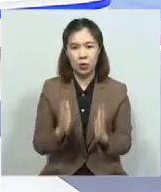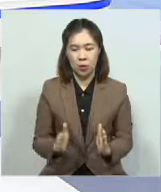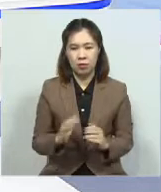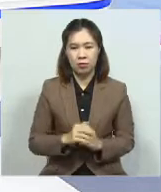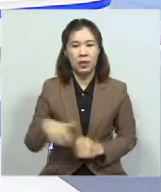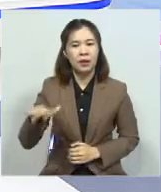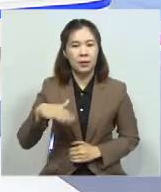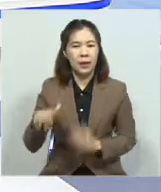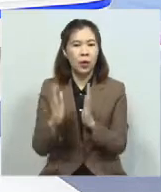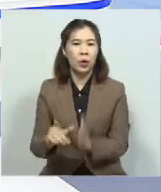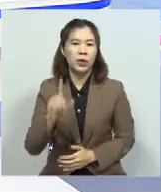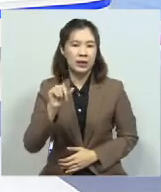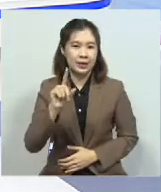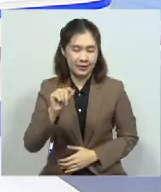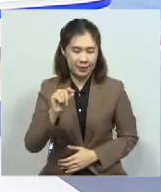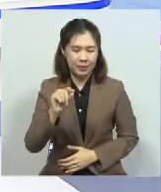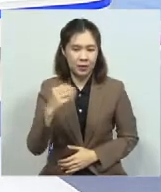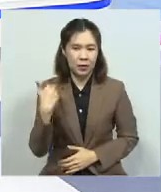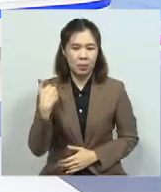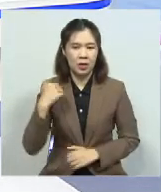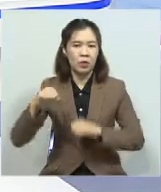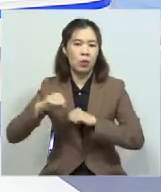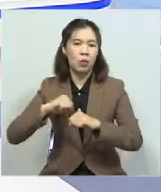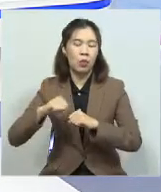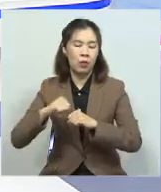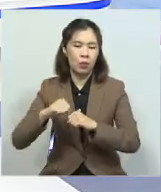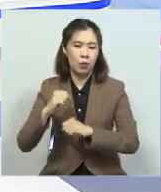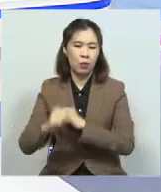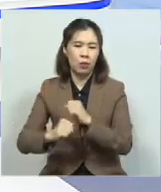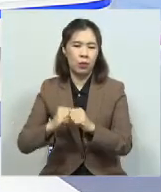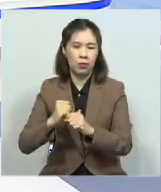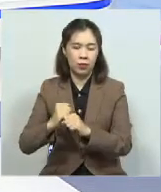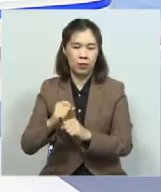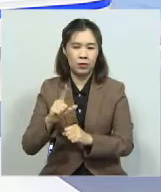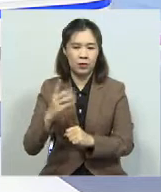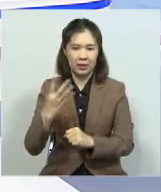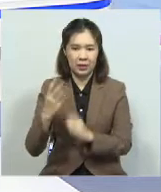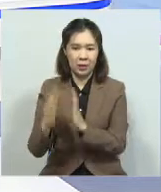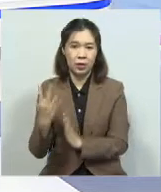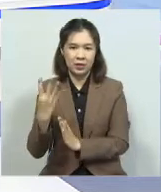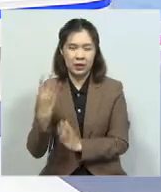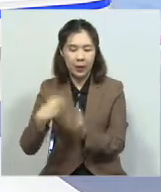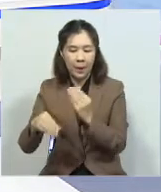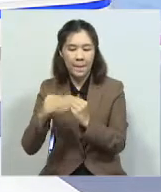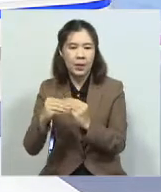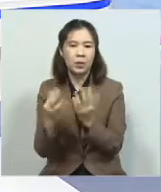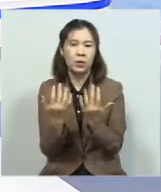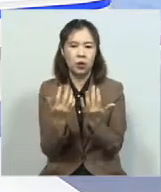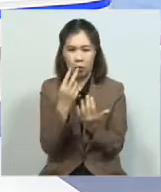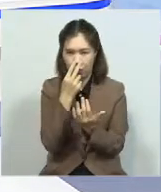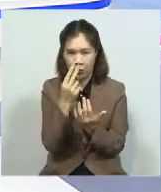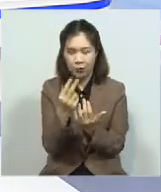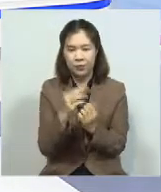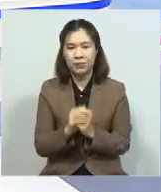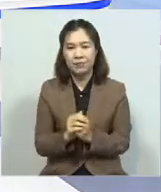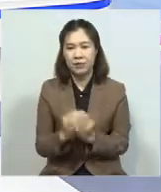บุคคลธรรมดาเนี่ย20คนเป็นผู้ต้องหาทั่วไป20คนแล้วก็เป็นเยาวชน4คนนะคะส่วนจะมีเพิ่มเติมอีกหรือไม่เนี่ยเดี๋ยวก็ต้องรอดู